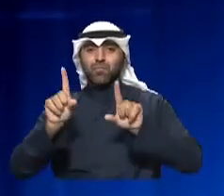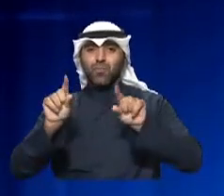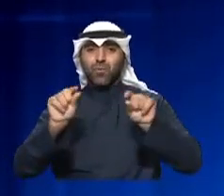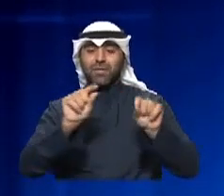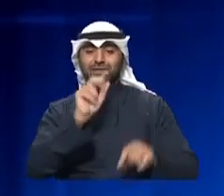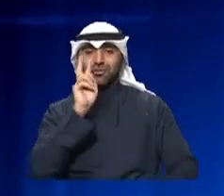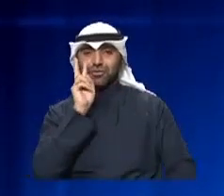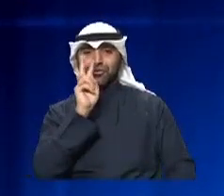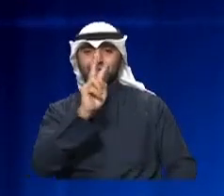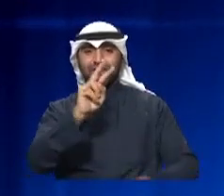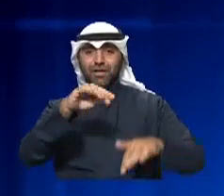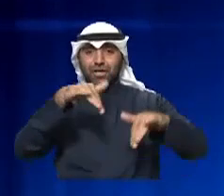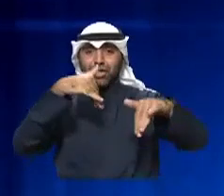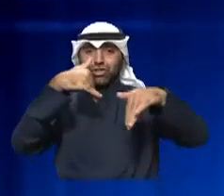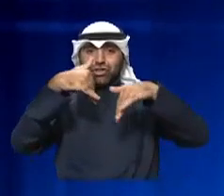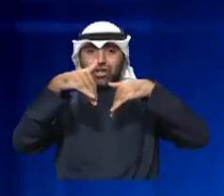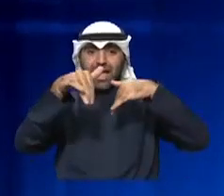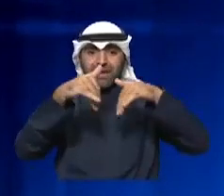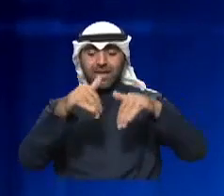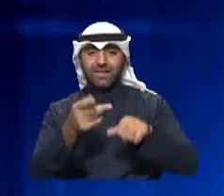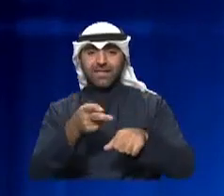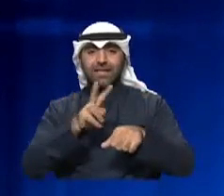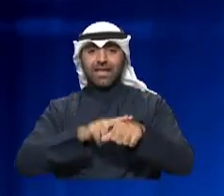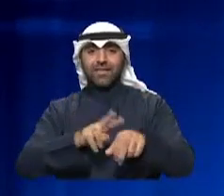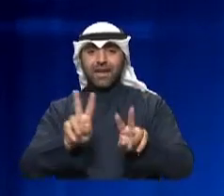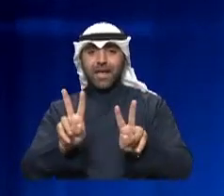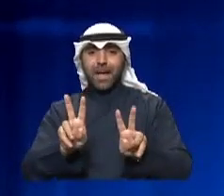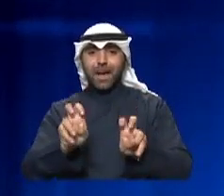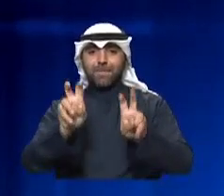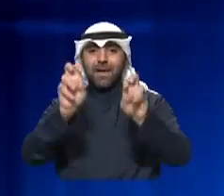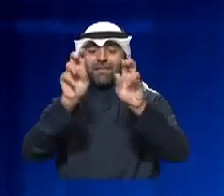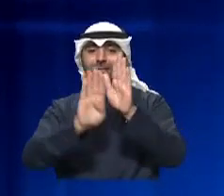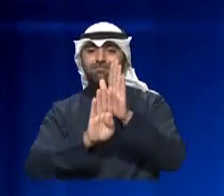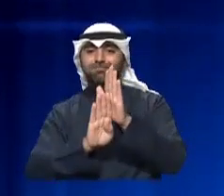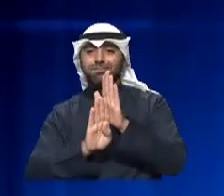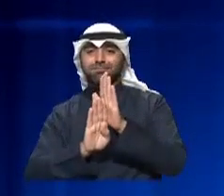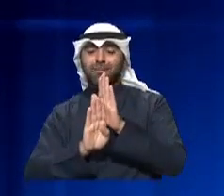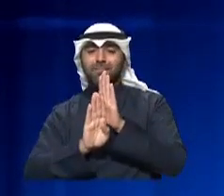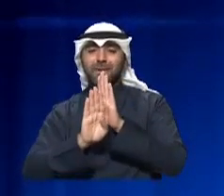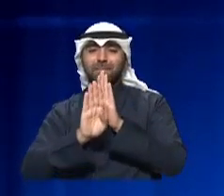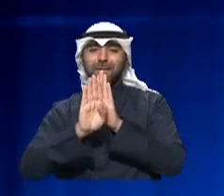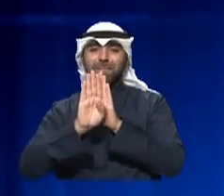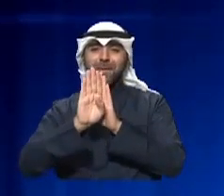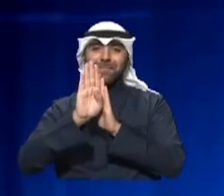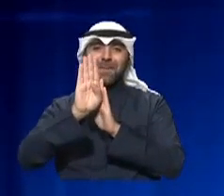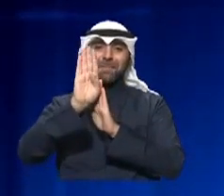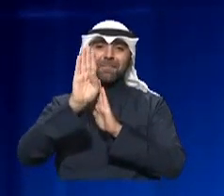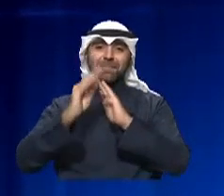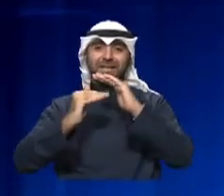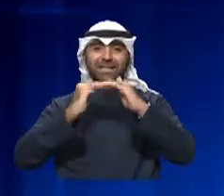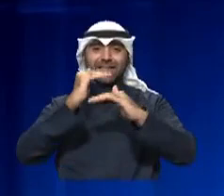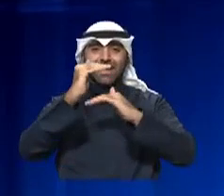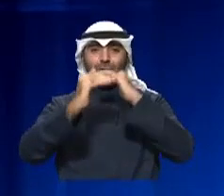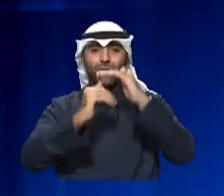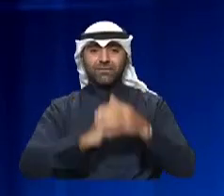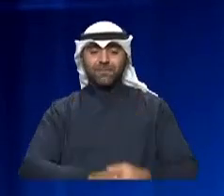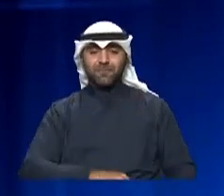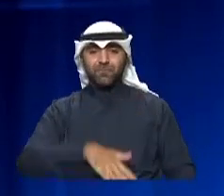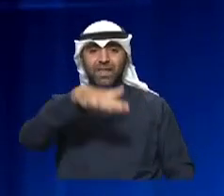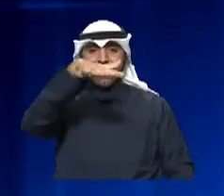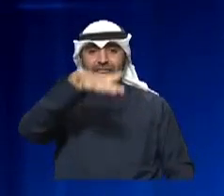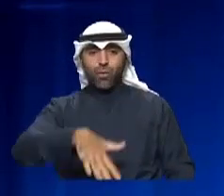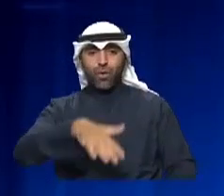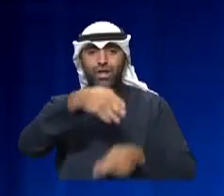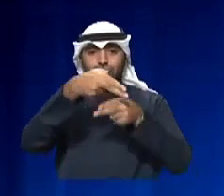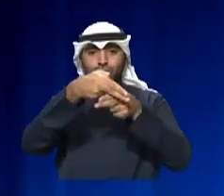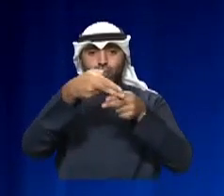الكبرى والتي حظيت بثناء وإعجاب الجميع في كل أنحاء العالم، وأن دولة قطر قامت بتمثيل كافة